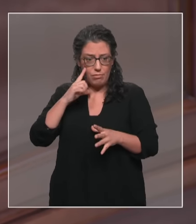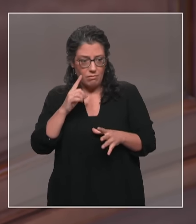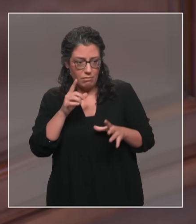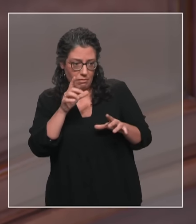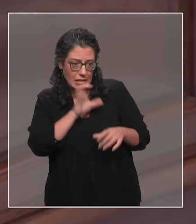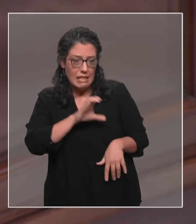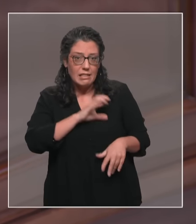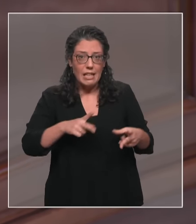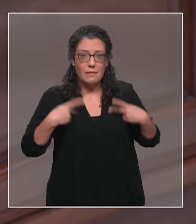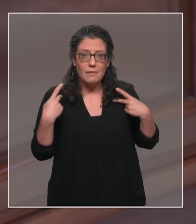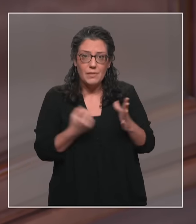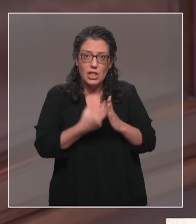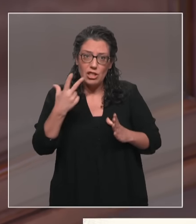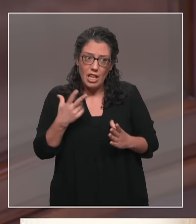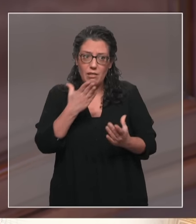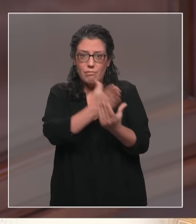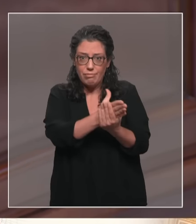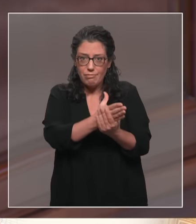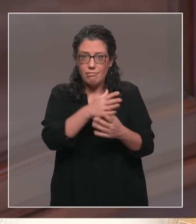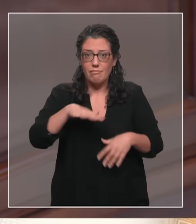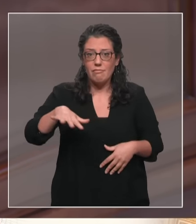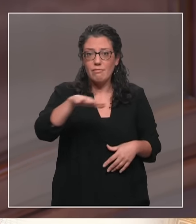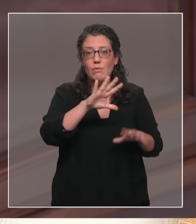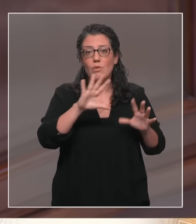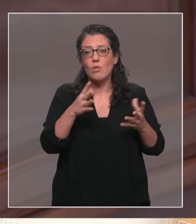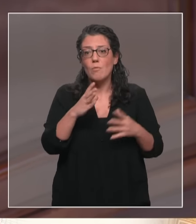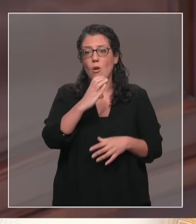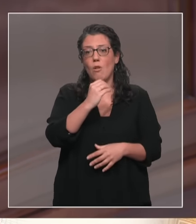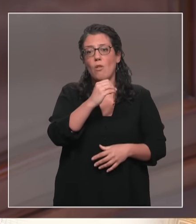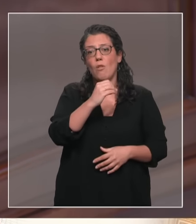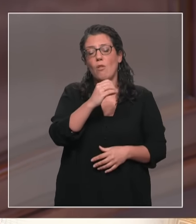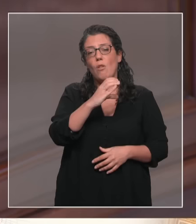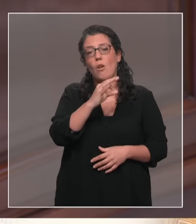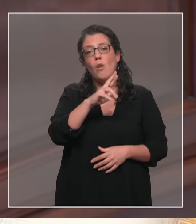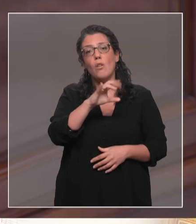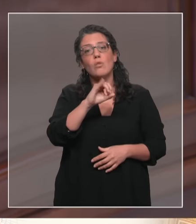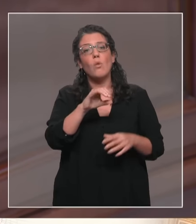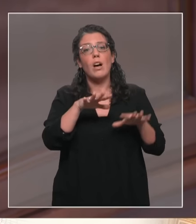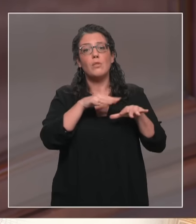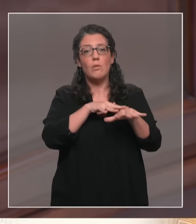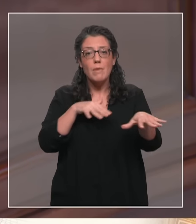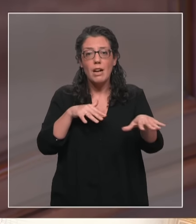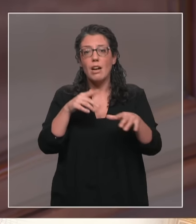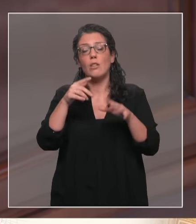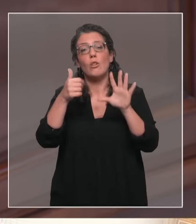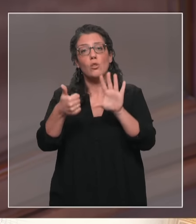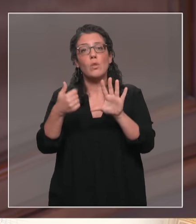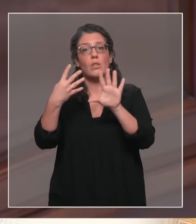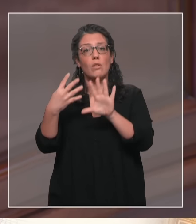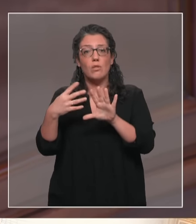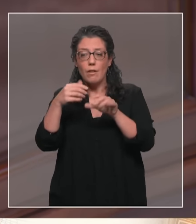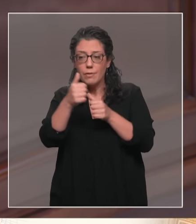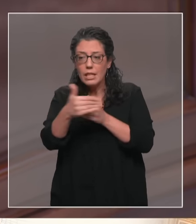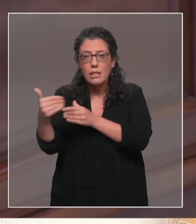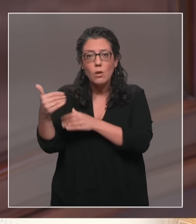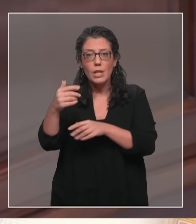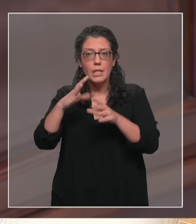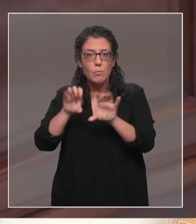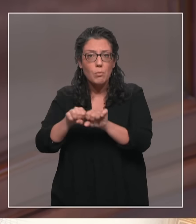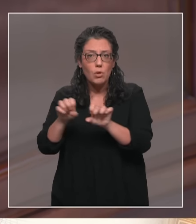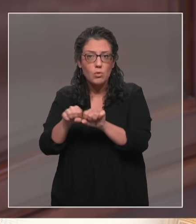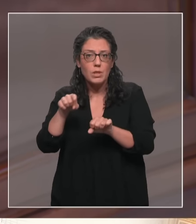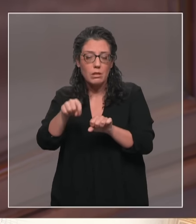des collectivités et des acteurs, qu'il s'agisse de l'octroi de mer, de la TVA taux nul pour 69 familles de produits et évidemment aussi